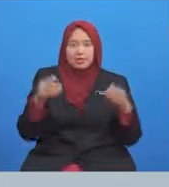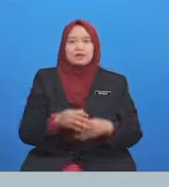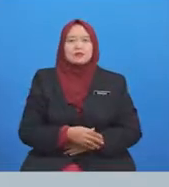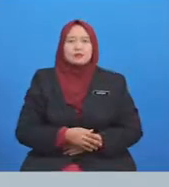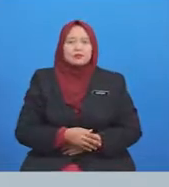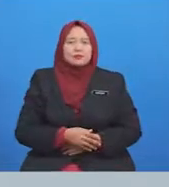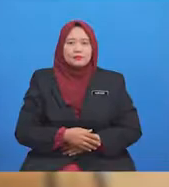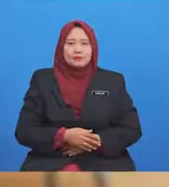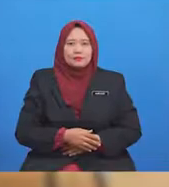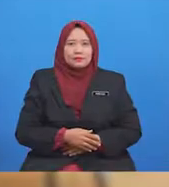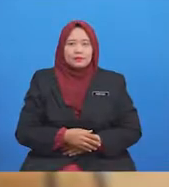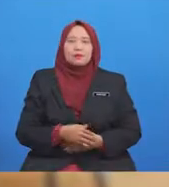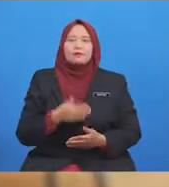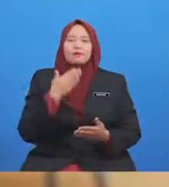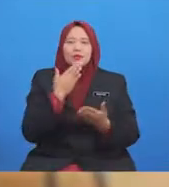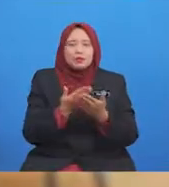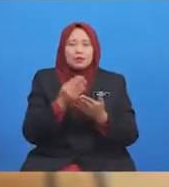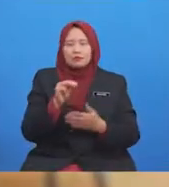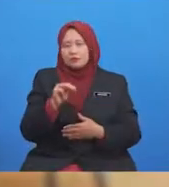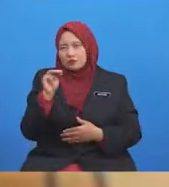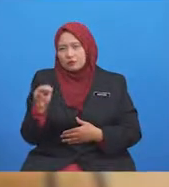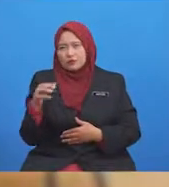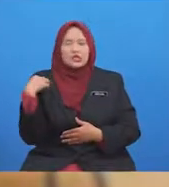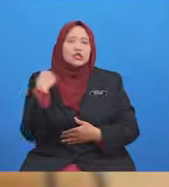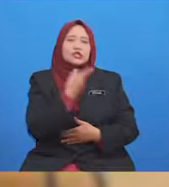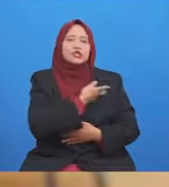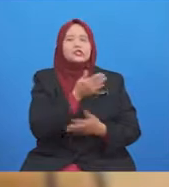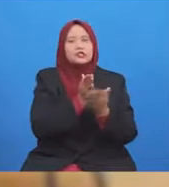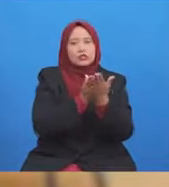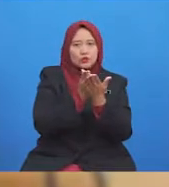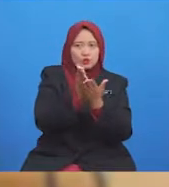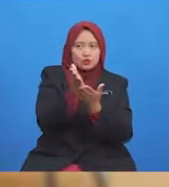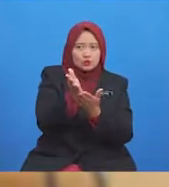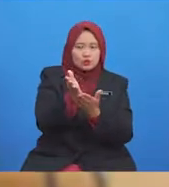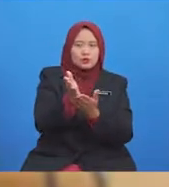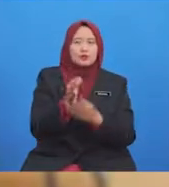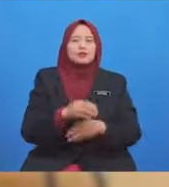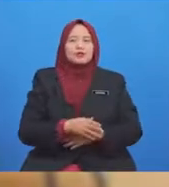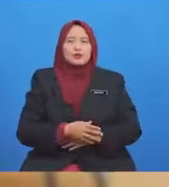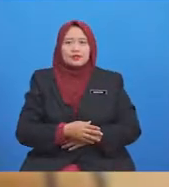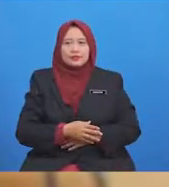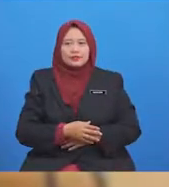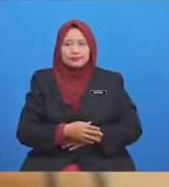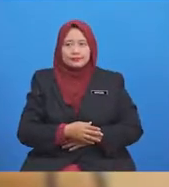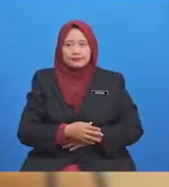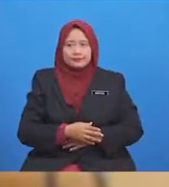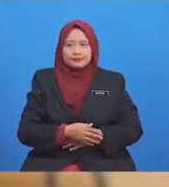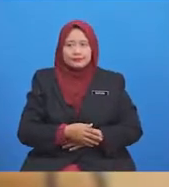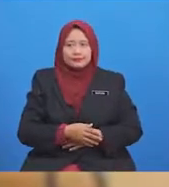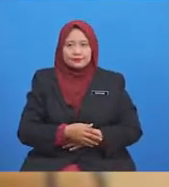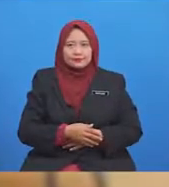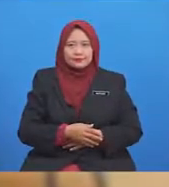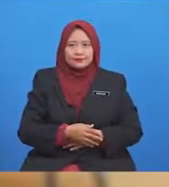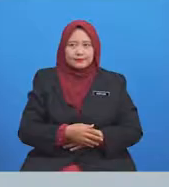Baiklah murid-murid, bab bulatan ini akan kita teruskan lagi pada sesi pembelajaran pada hari